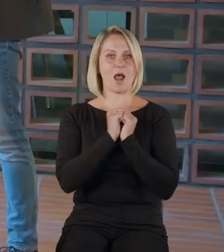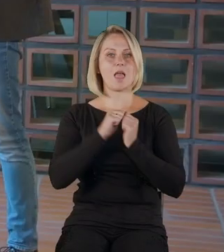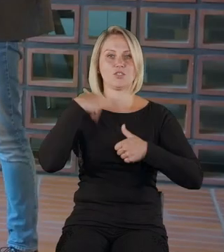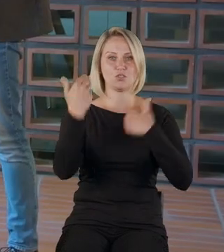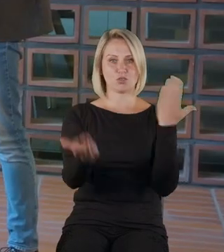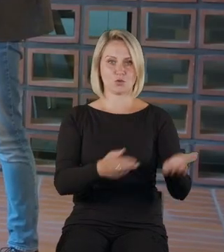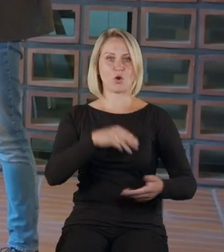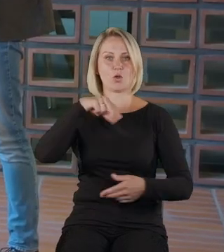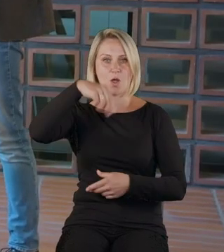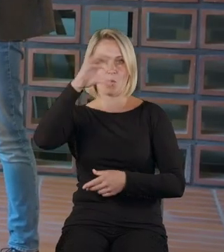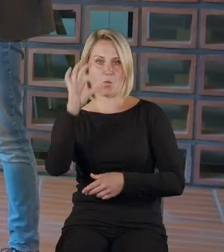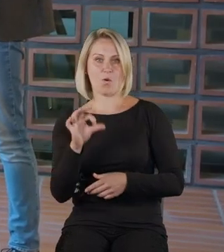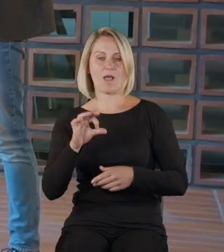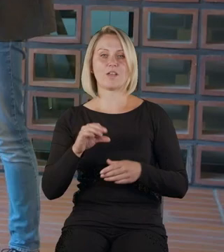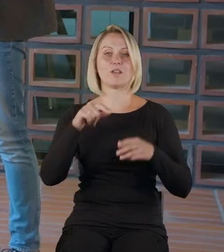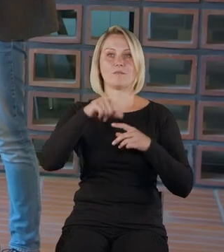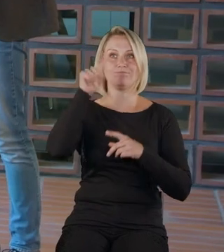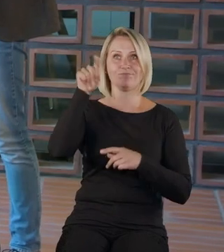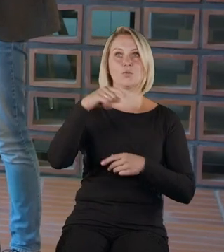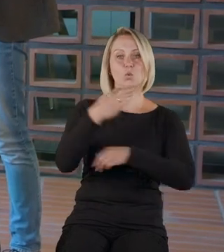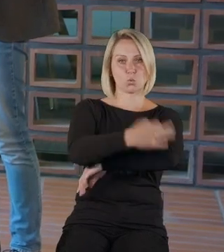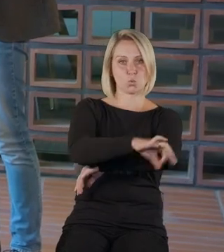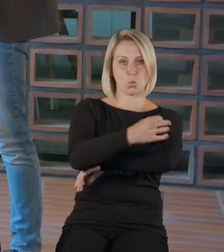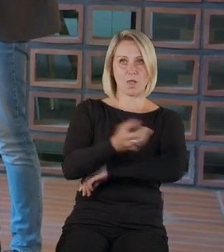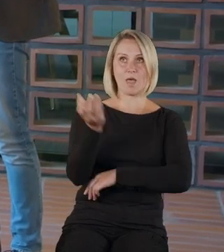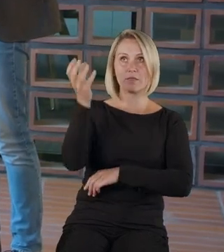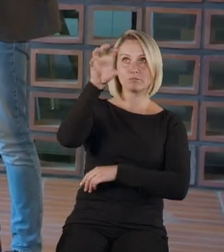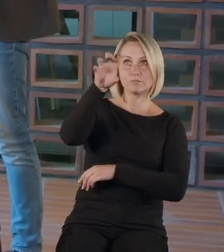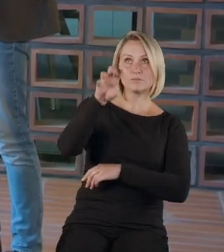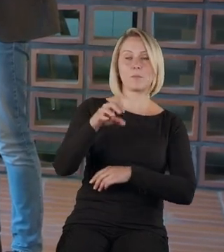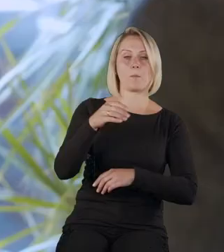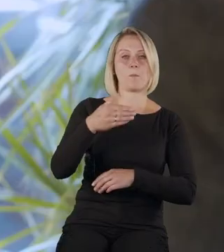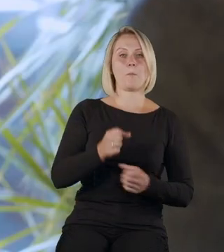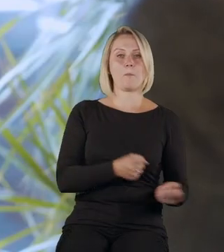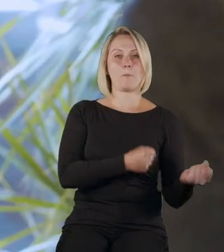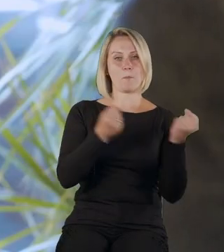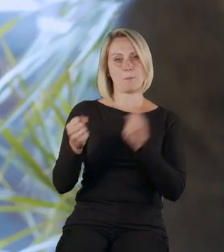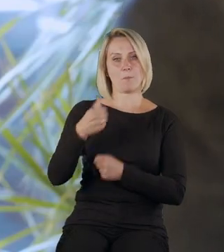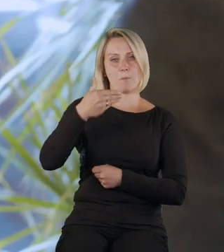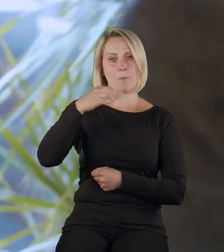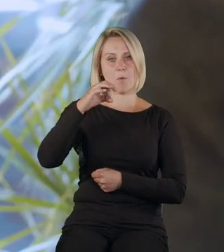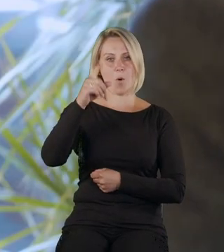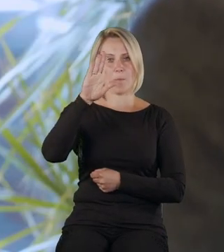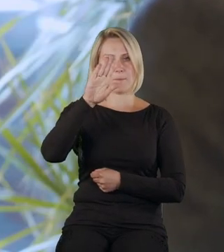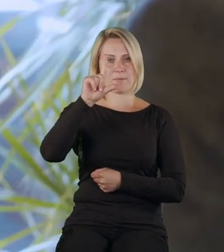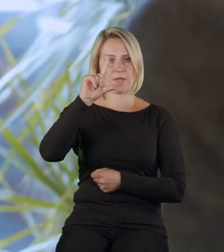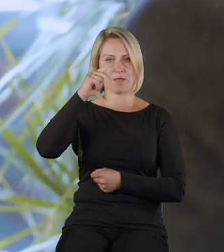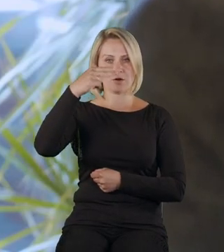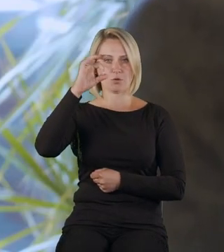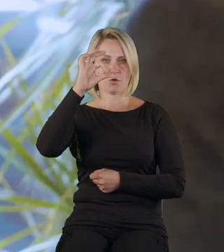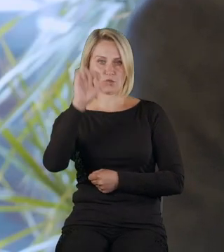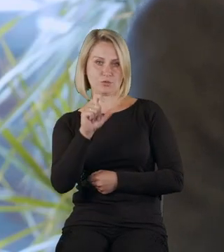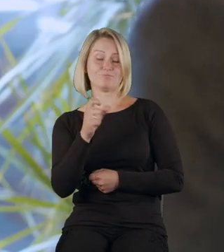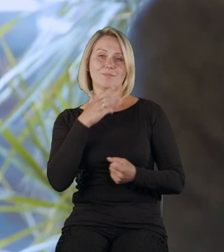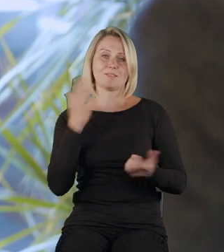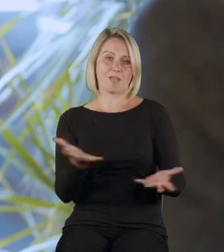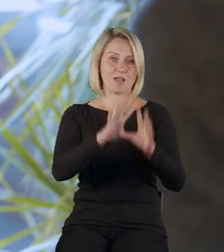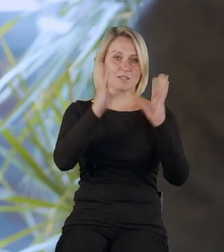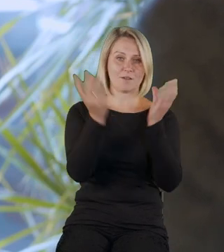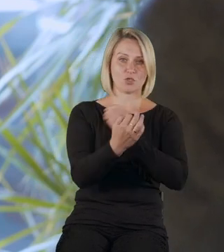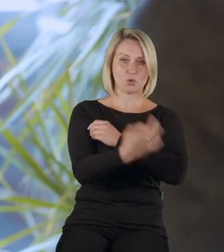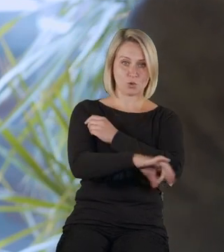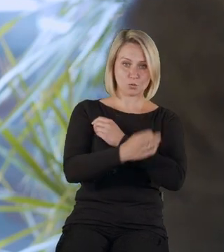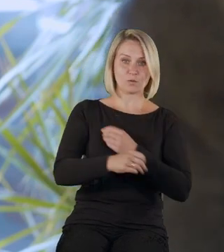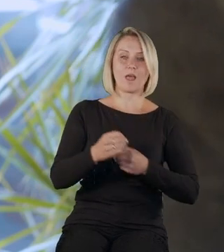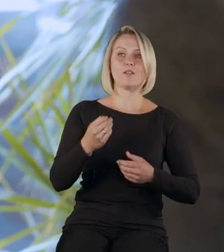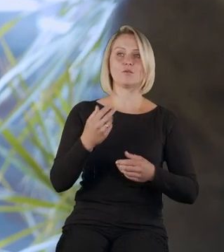stronie Uniwersytetu Śląskiego w strefie studenta w zakładce mobilność. Także zachęcamy wszystkich studentów do tego, aby